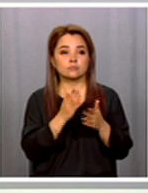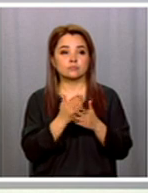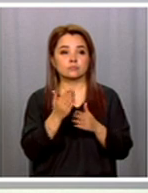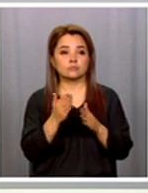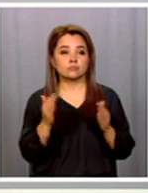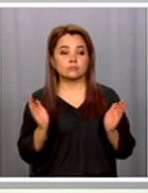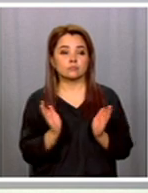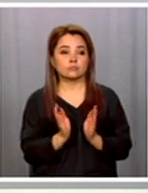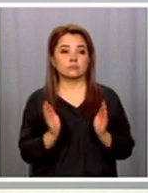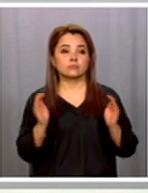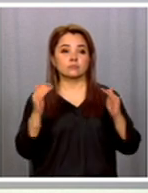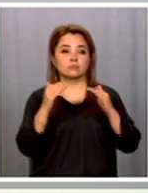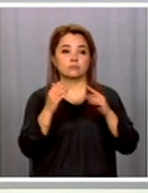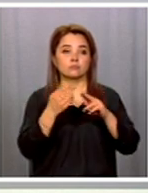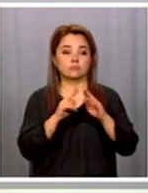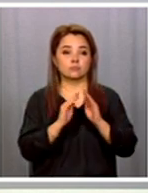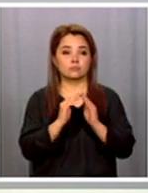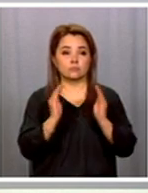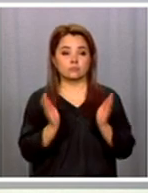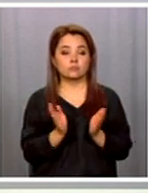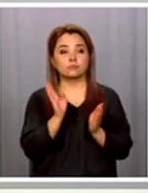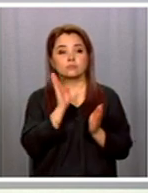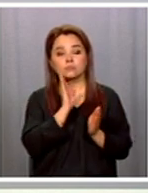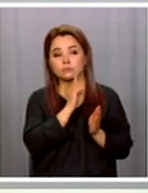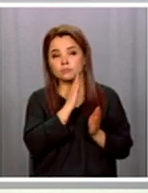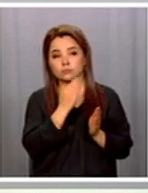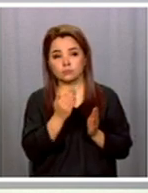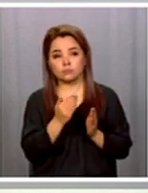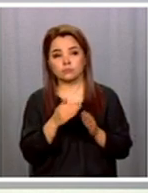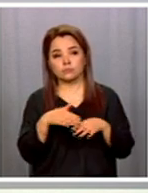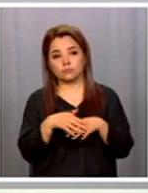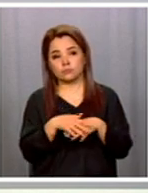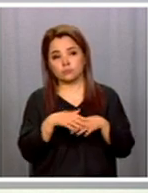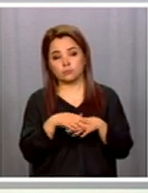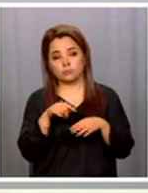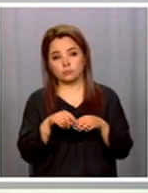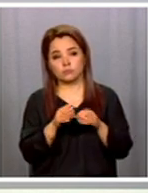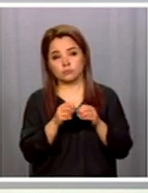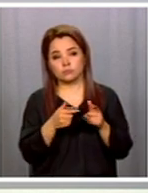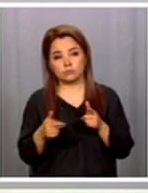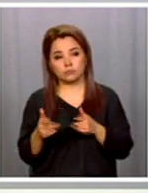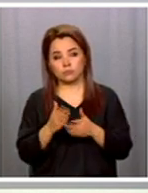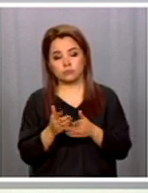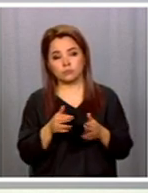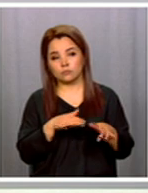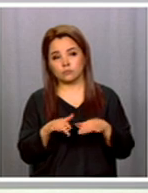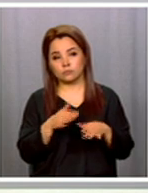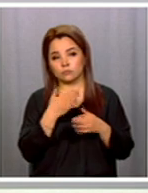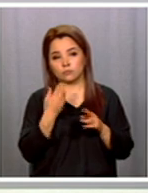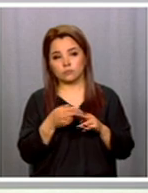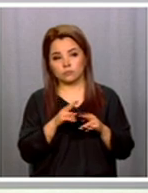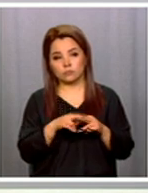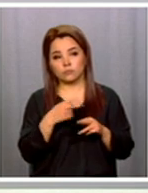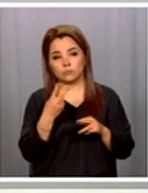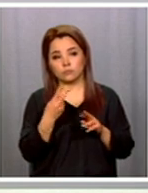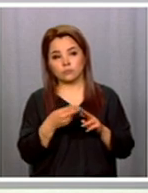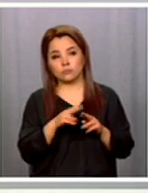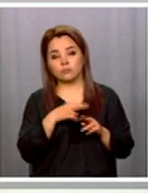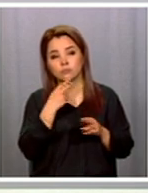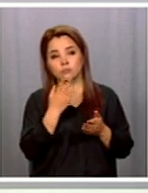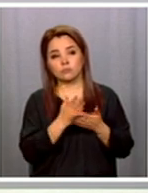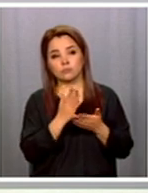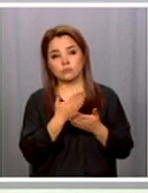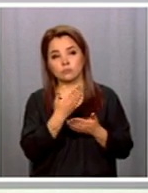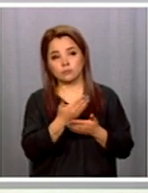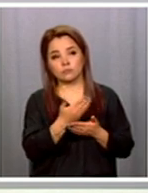Жуан, яғни құрсағында аналық жыныс жасушасы пісіп жетіледі, және ол қозғалмайды. Ал екінші көріп отырғандарыңыз